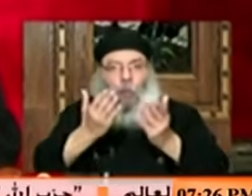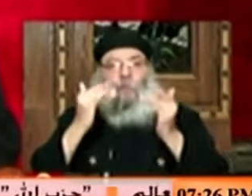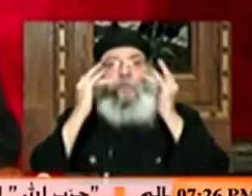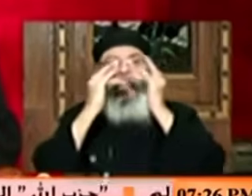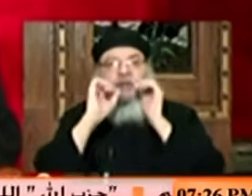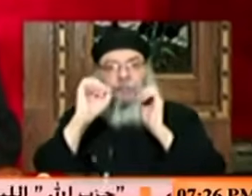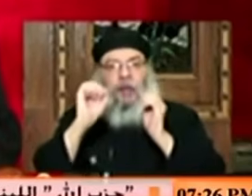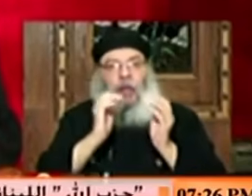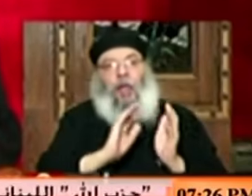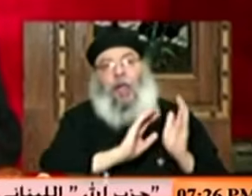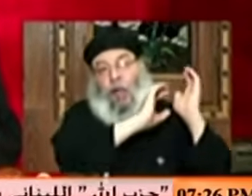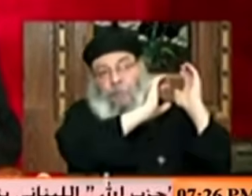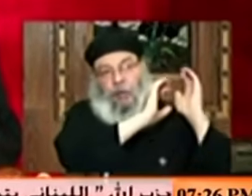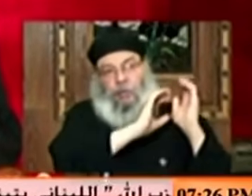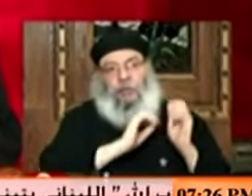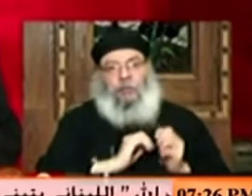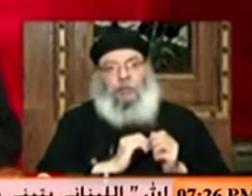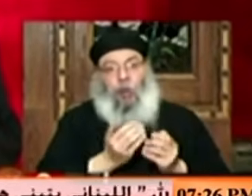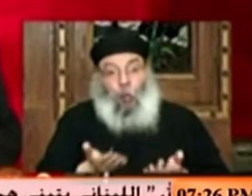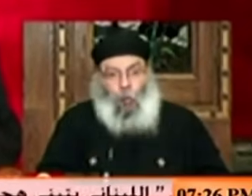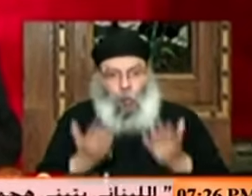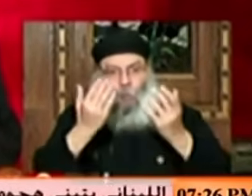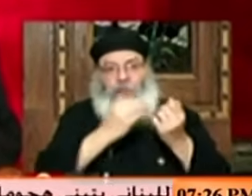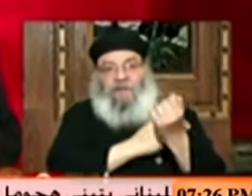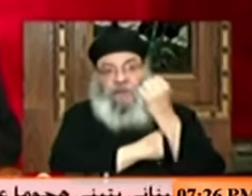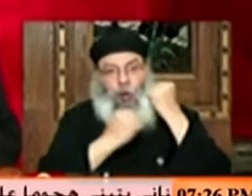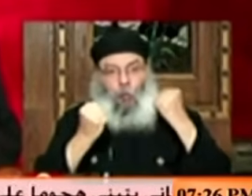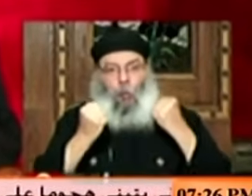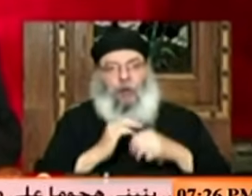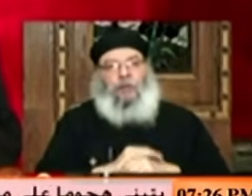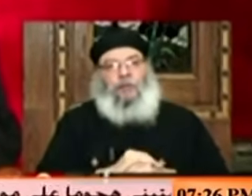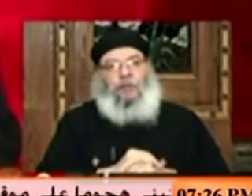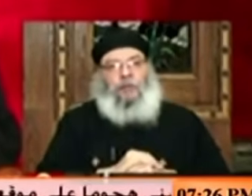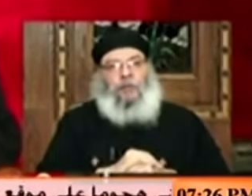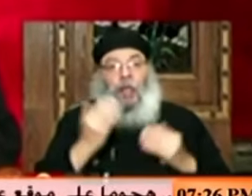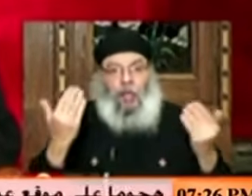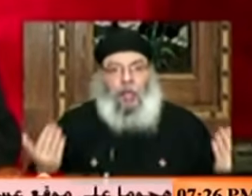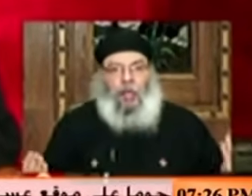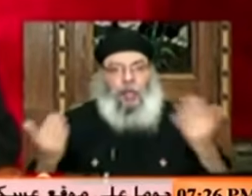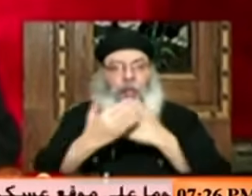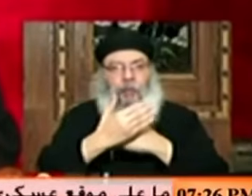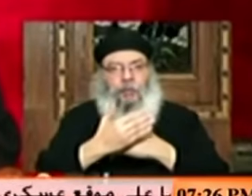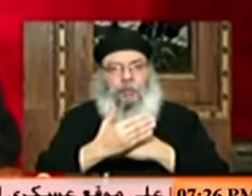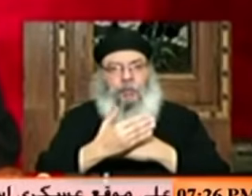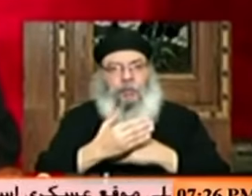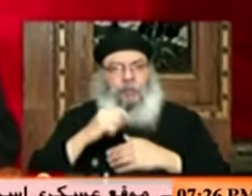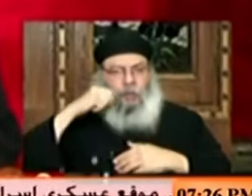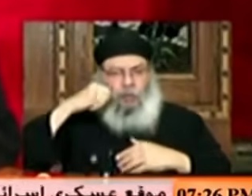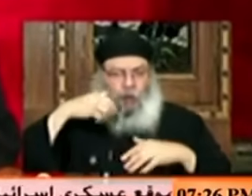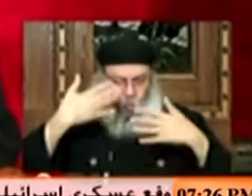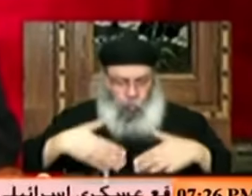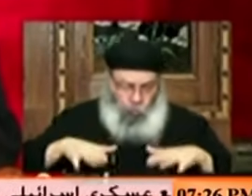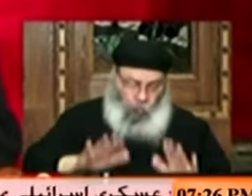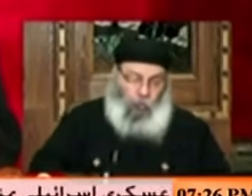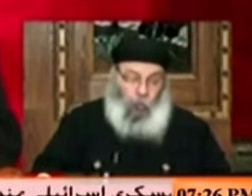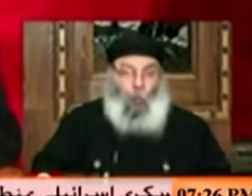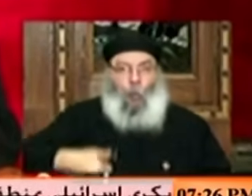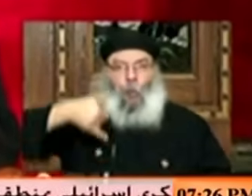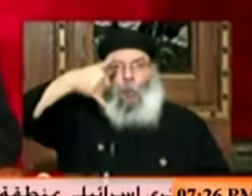سريرك كلمه قم فيها قوتها خلت الراجل المطروح اللي ما بيعرفش يقف